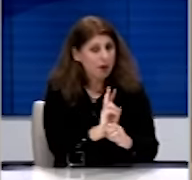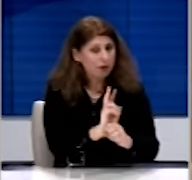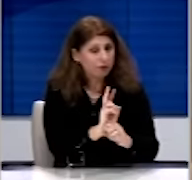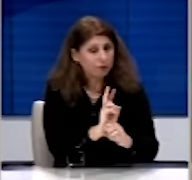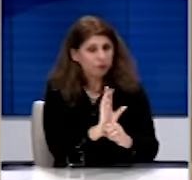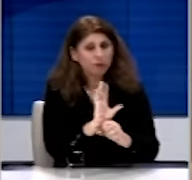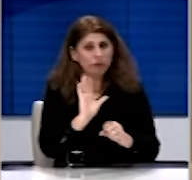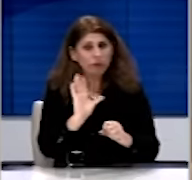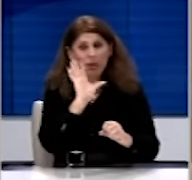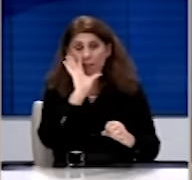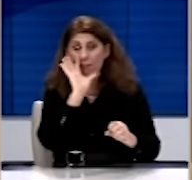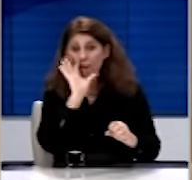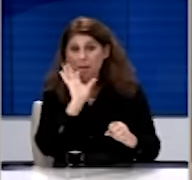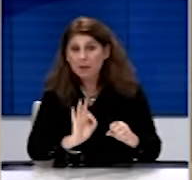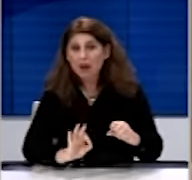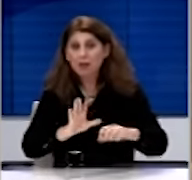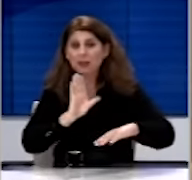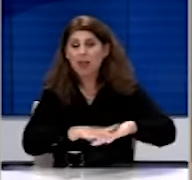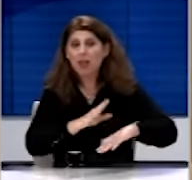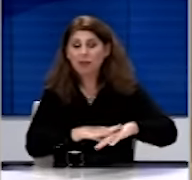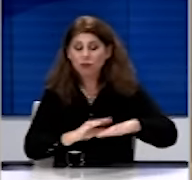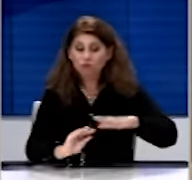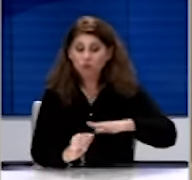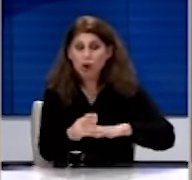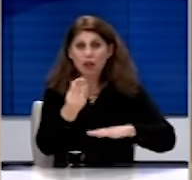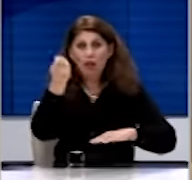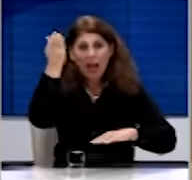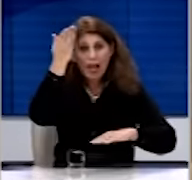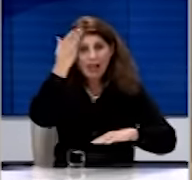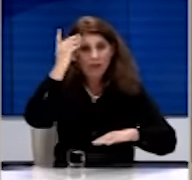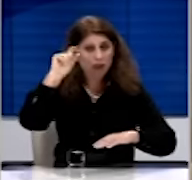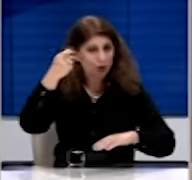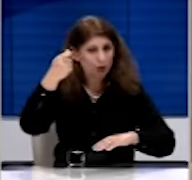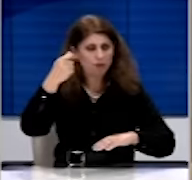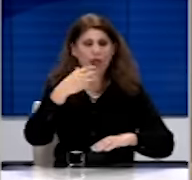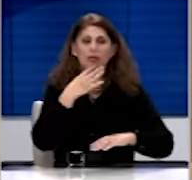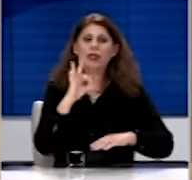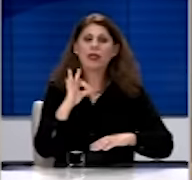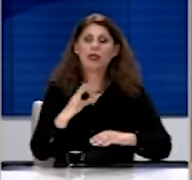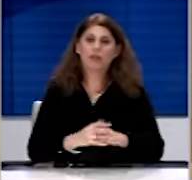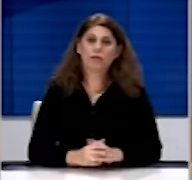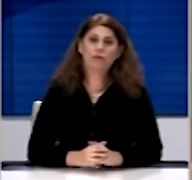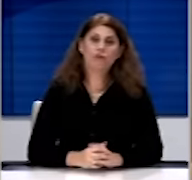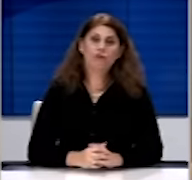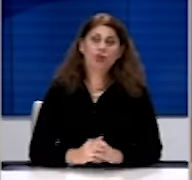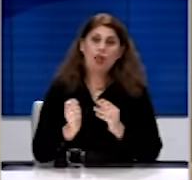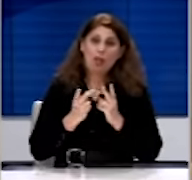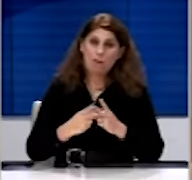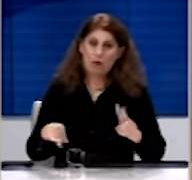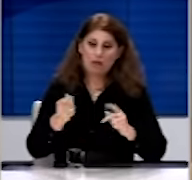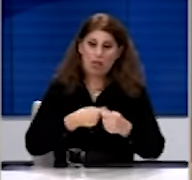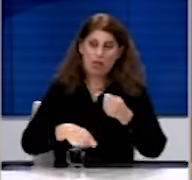άθικτες οι πραγματικές αιτίες που δημιουργούν την ακρίβεια στο ρεύμα, δηλαδή η απελευθέρωση της